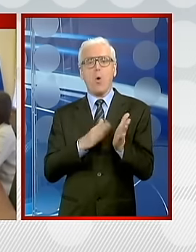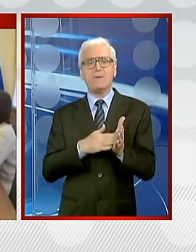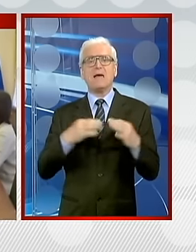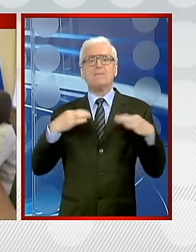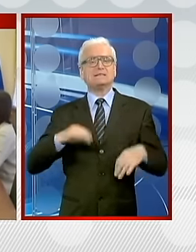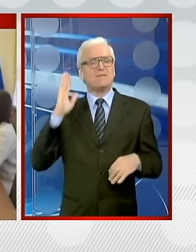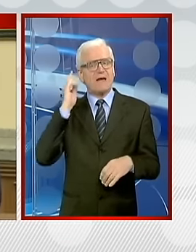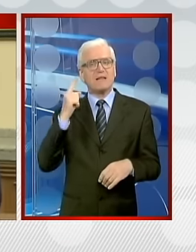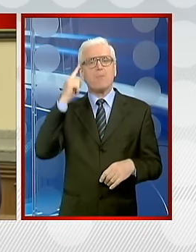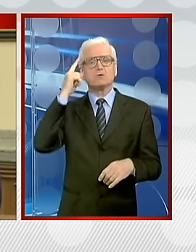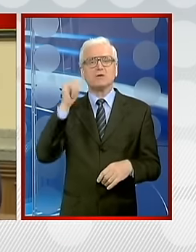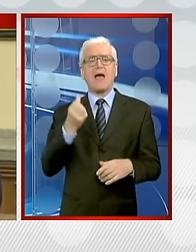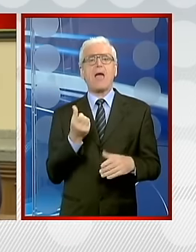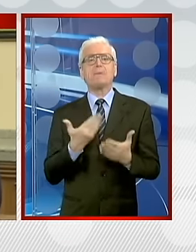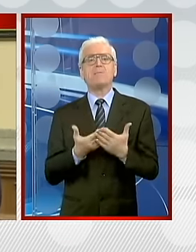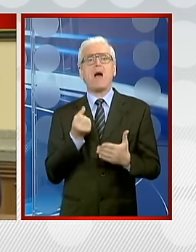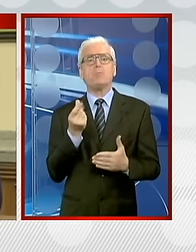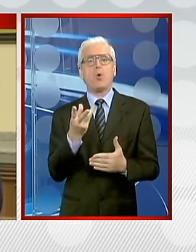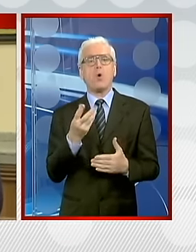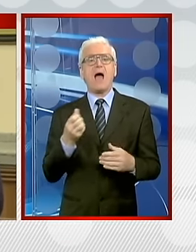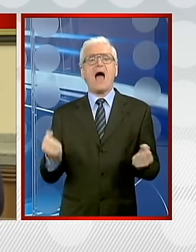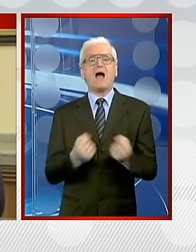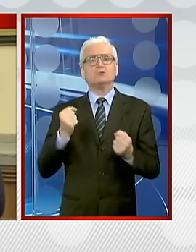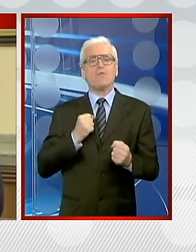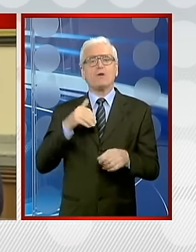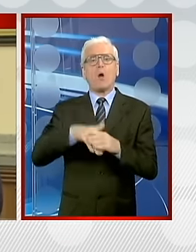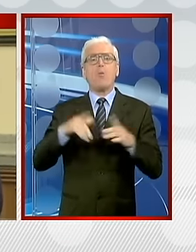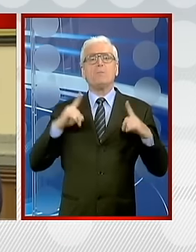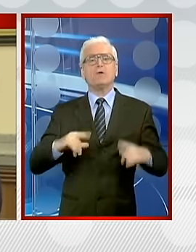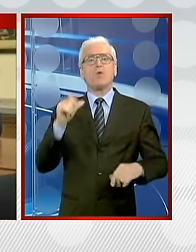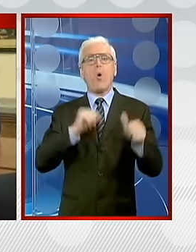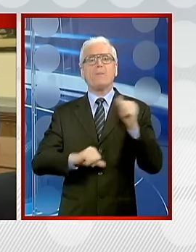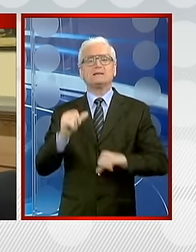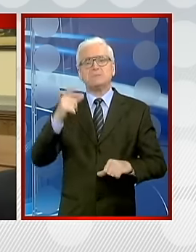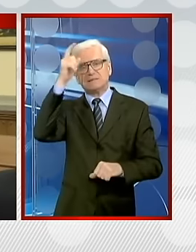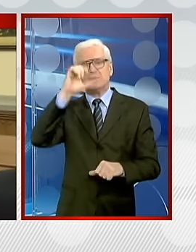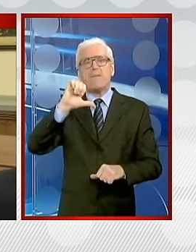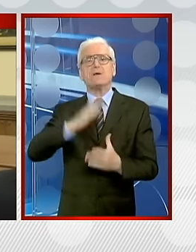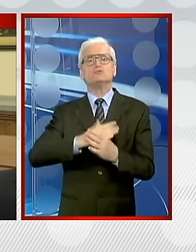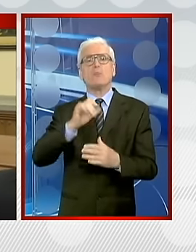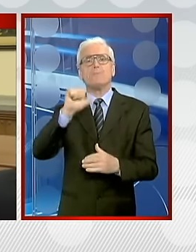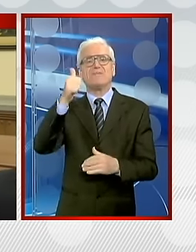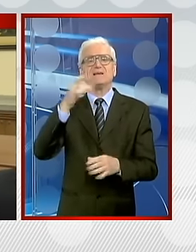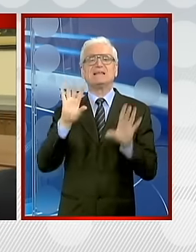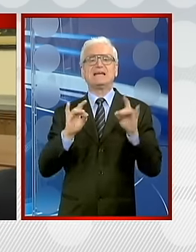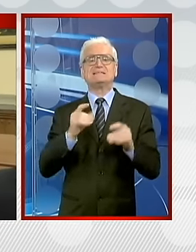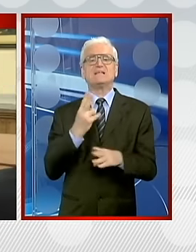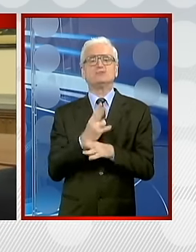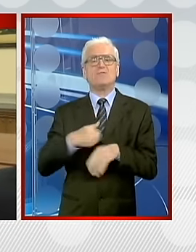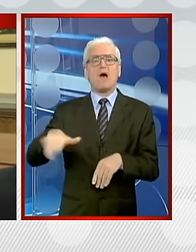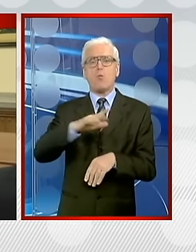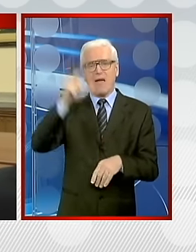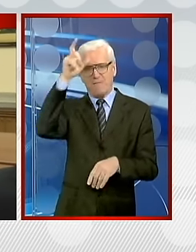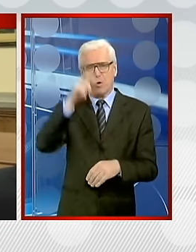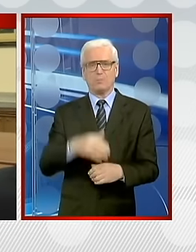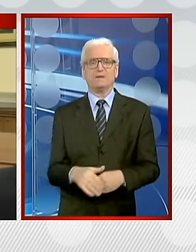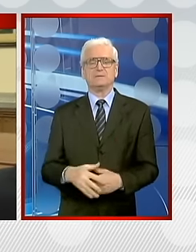premijer je podsjetio da je po broju angažovanih vojnika Srbija među prvih 10 država u Evropi i lider u regionu.